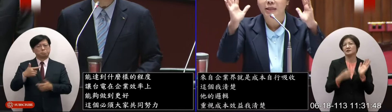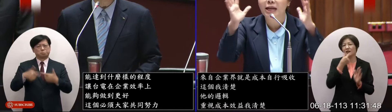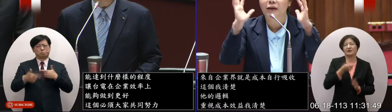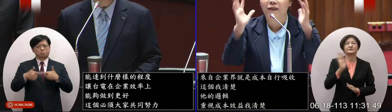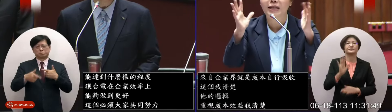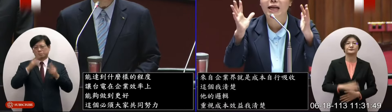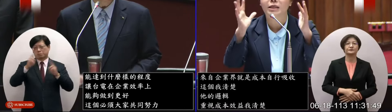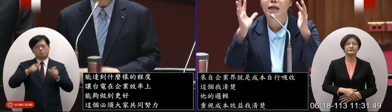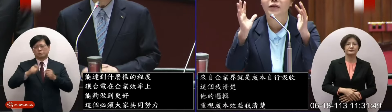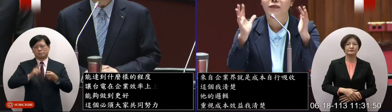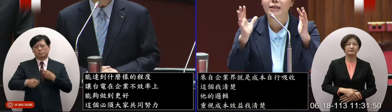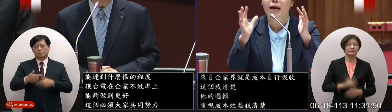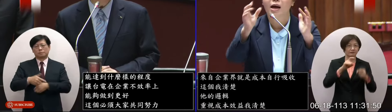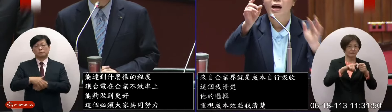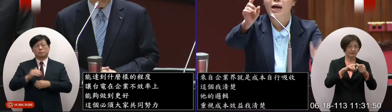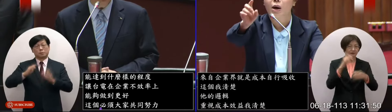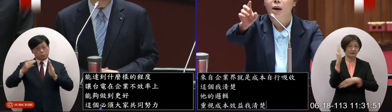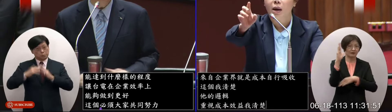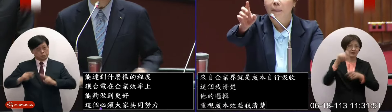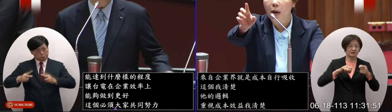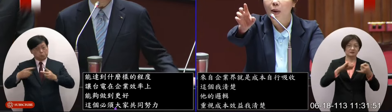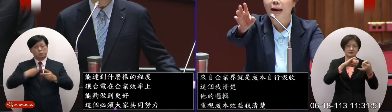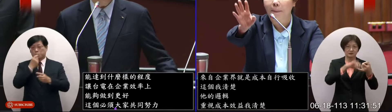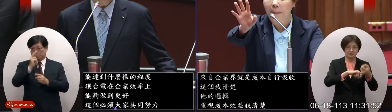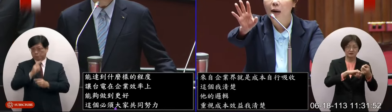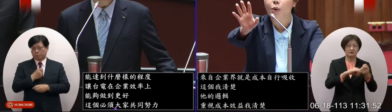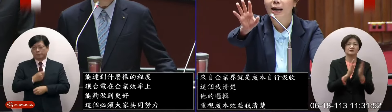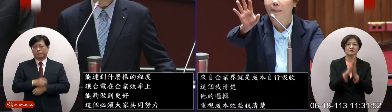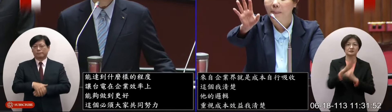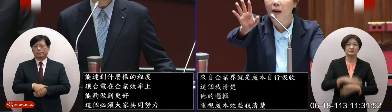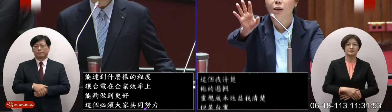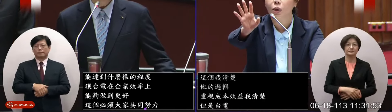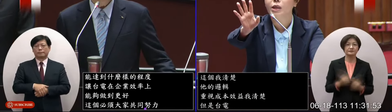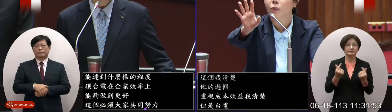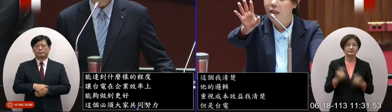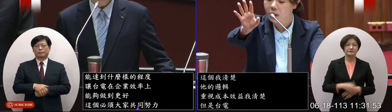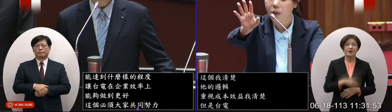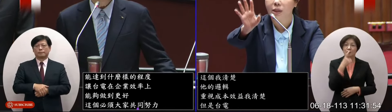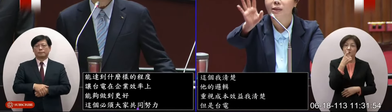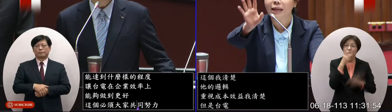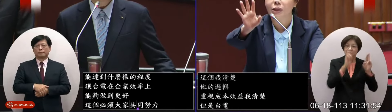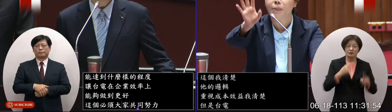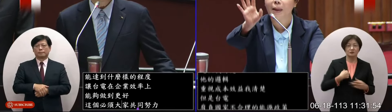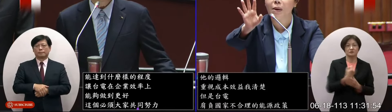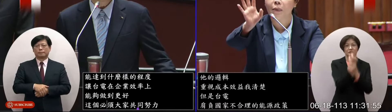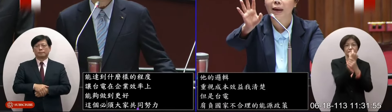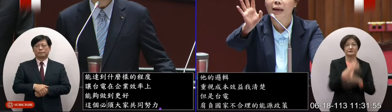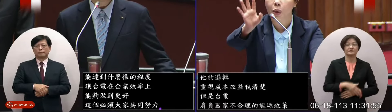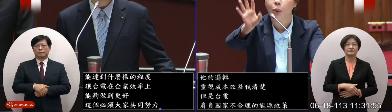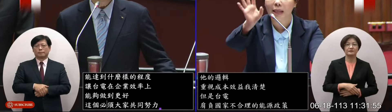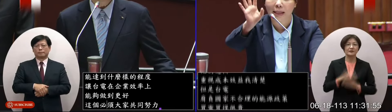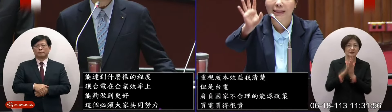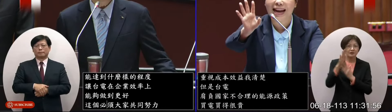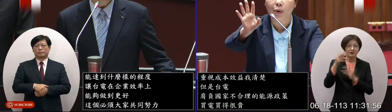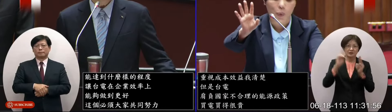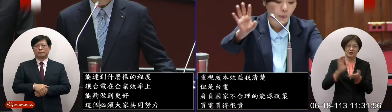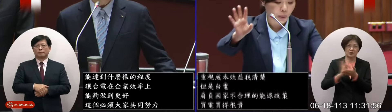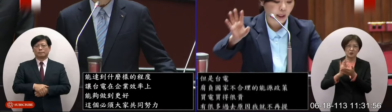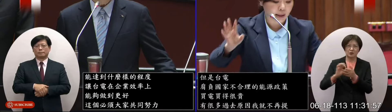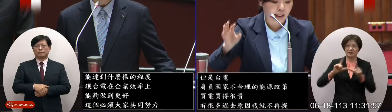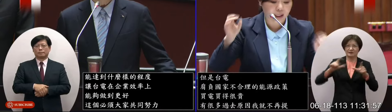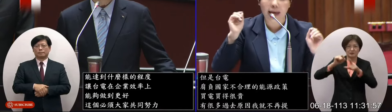策，这样的方向， 国家发展绿能的政策， 包括绿能我也支持，但是包括未来用电大